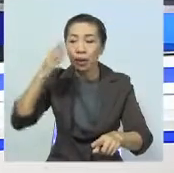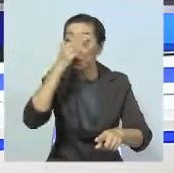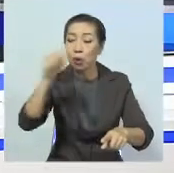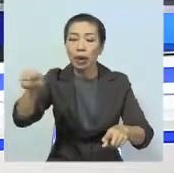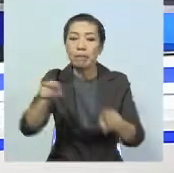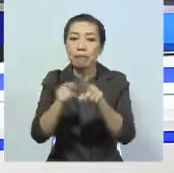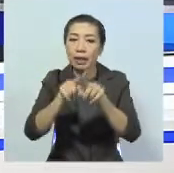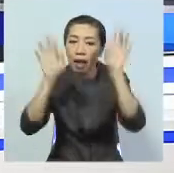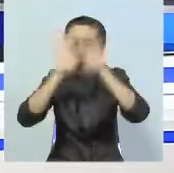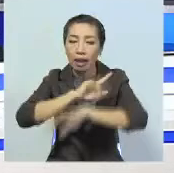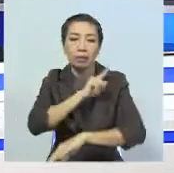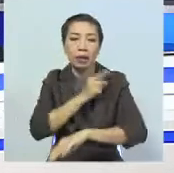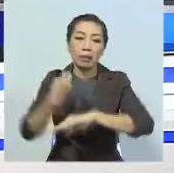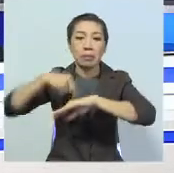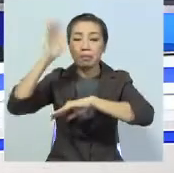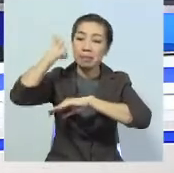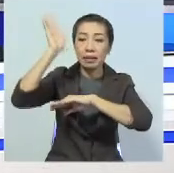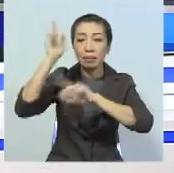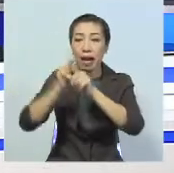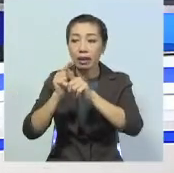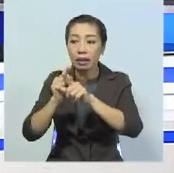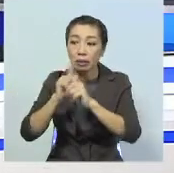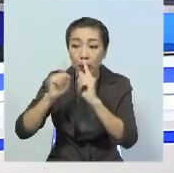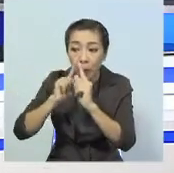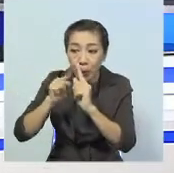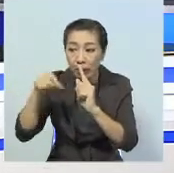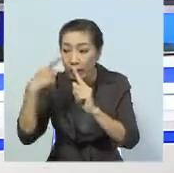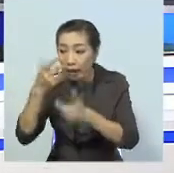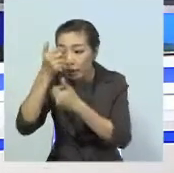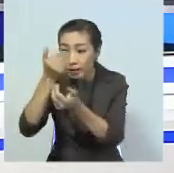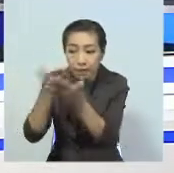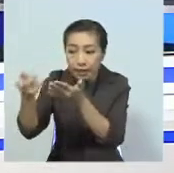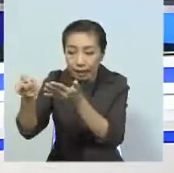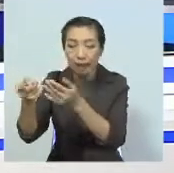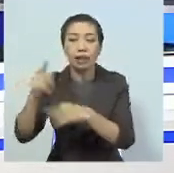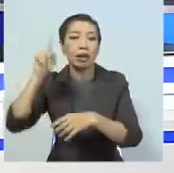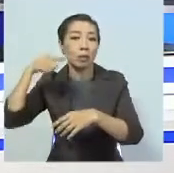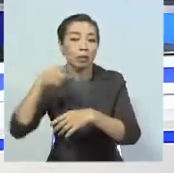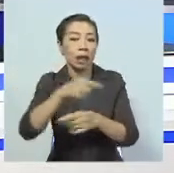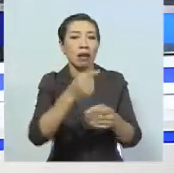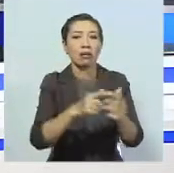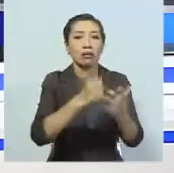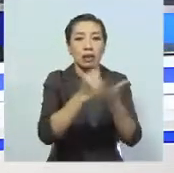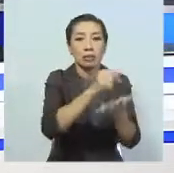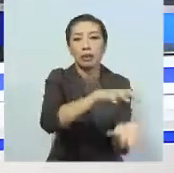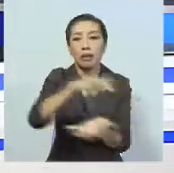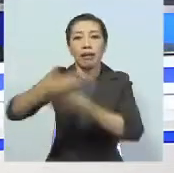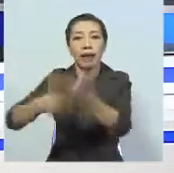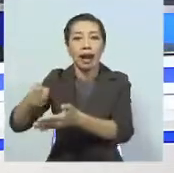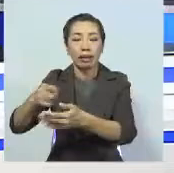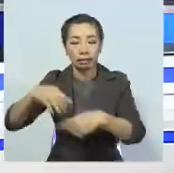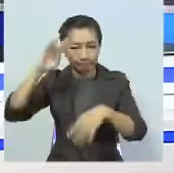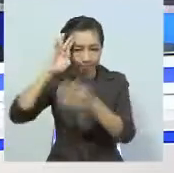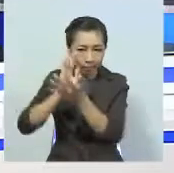ที่เป็น PR เป็นพริตตี้เป็นคนติดต่อหาลูกค้าจนกระทั่งสามารถที่จะไปทลายแก๊งนี้ได้